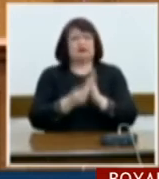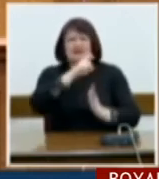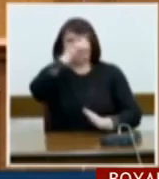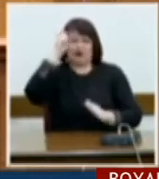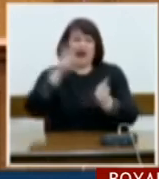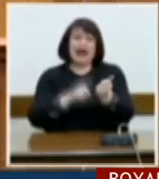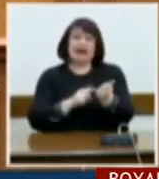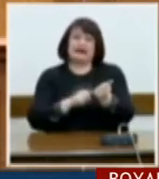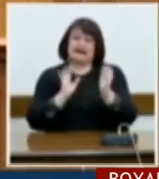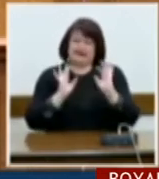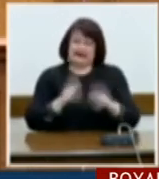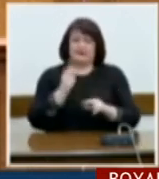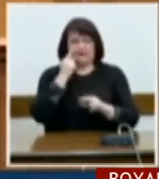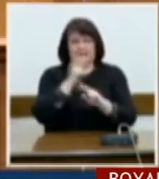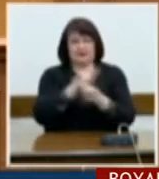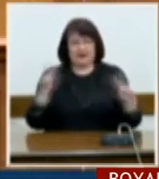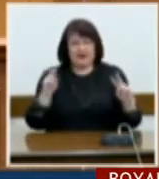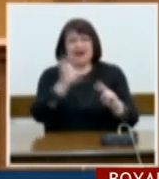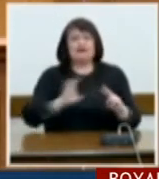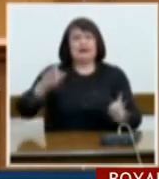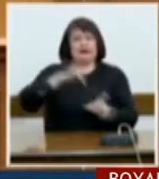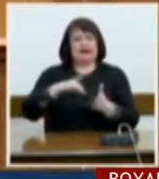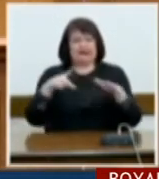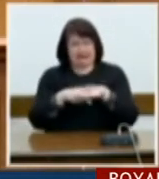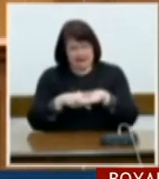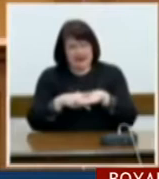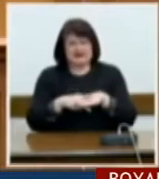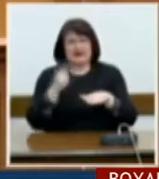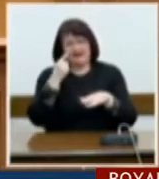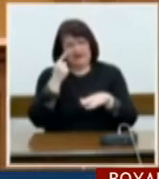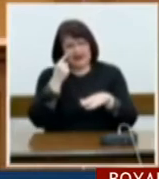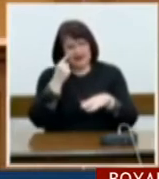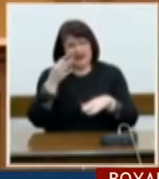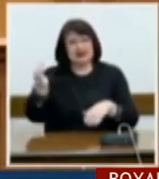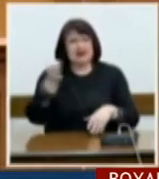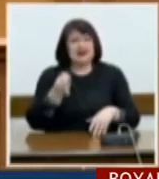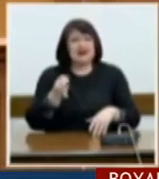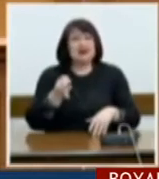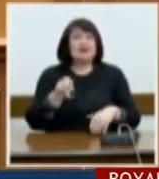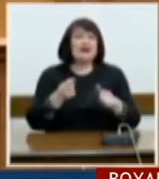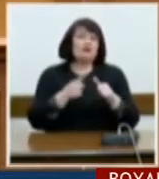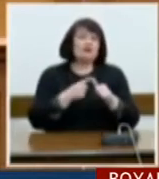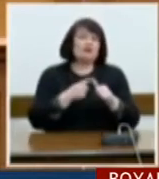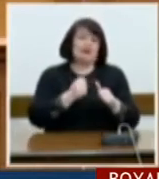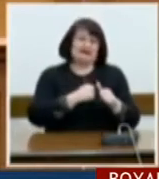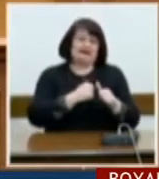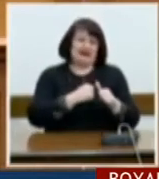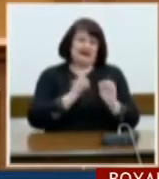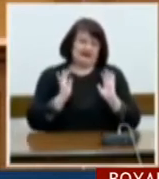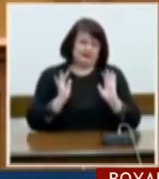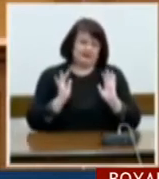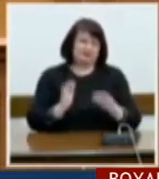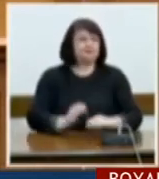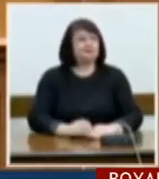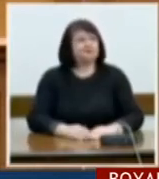ότι η Ευρωπαϊκή Κεντρική Τράπεζα τάσεται υπέρ της πρώτης άποψης. Εξού και είναι